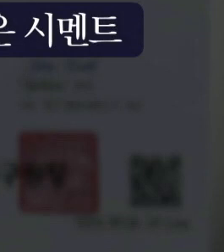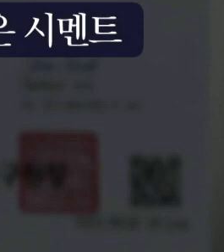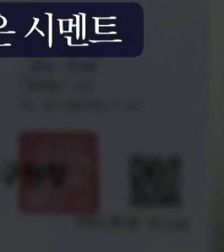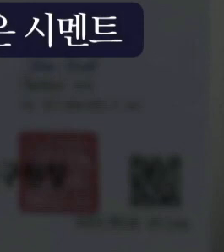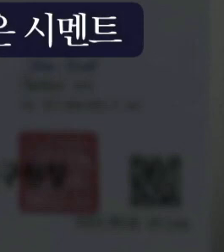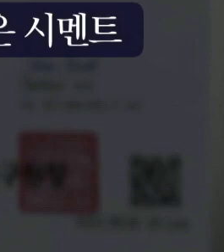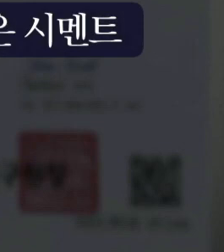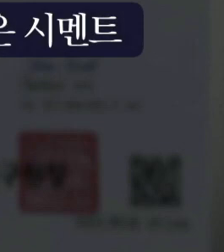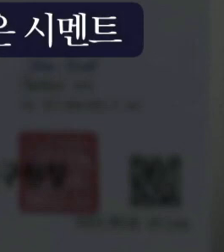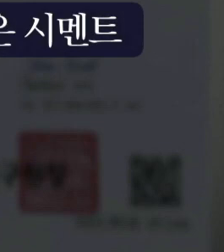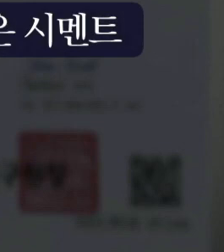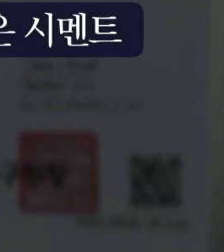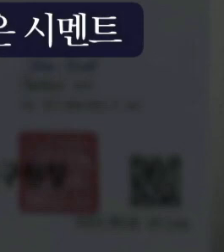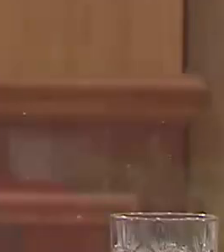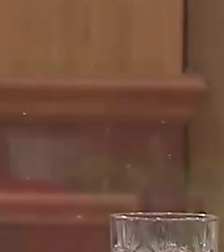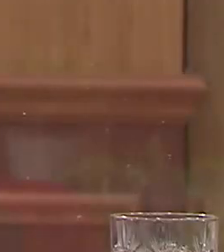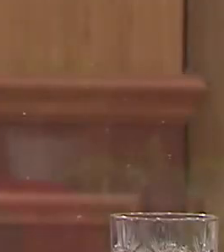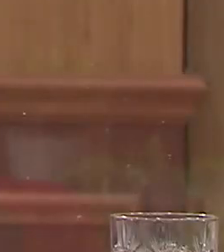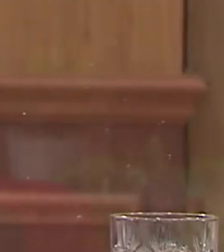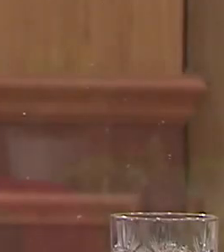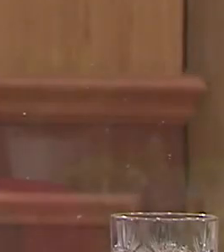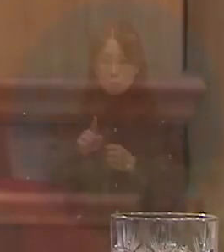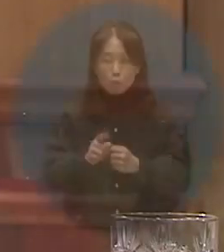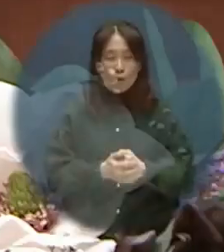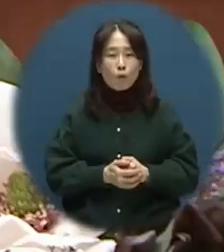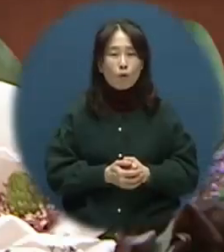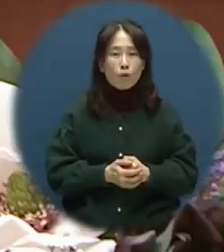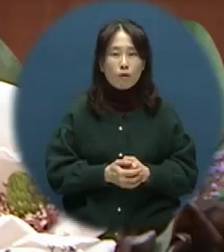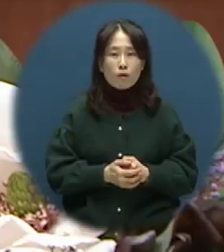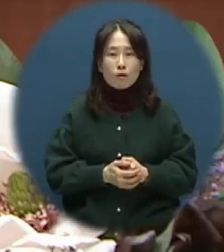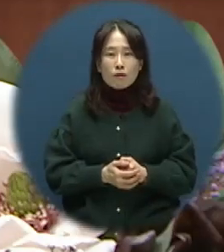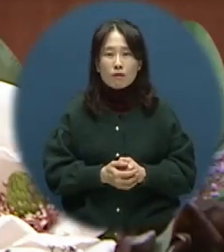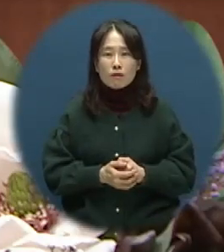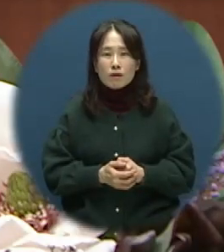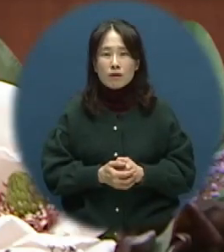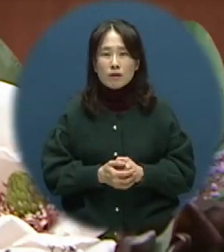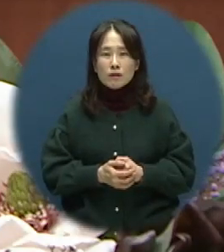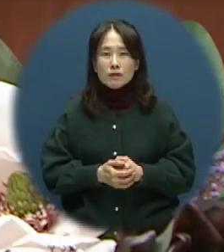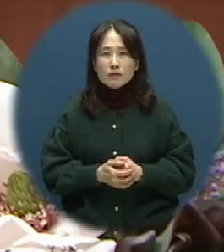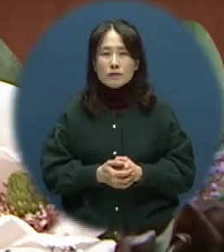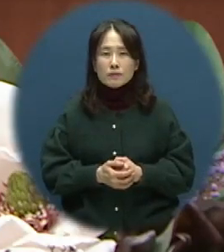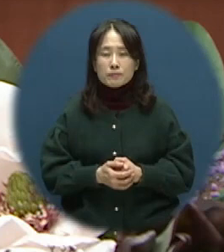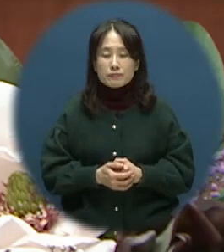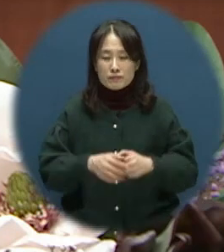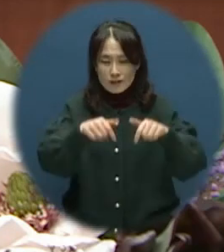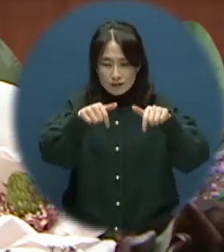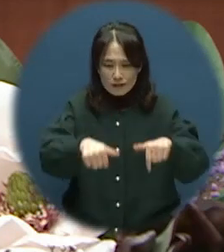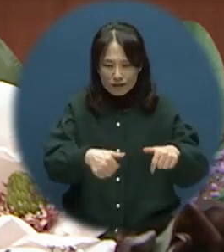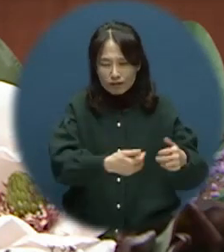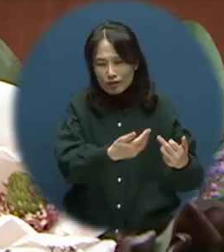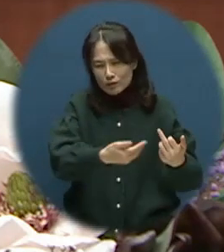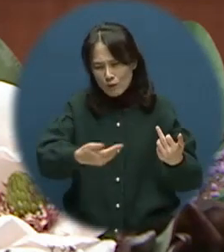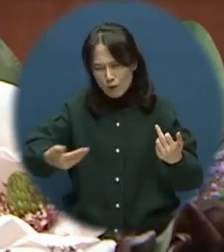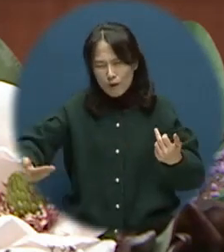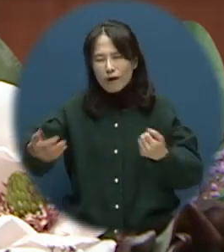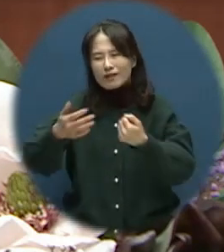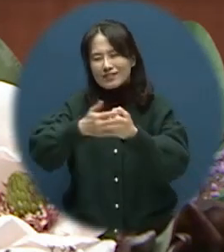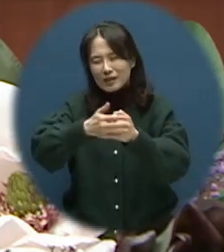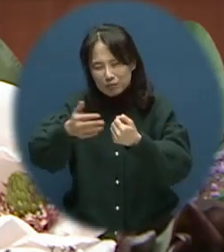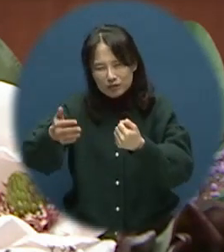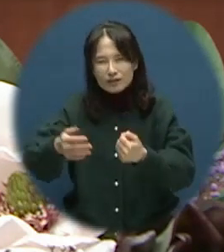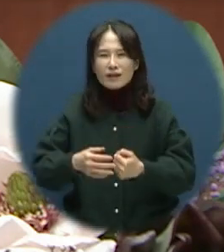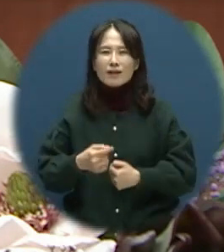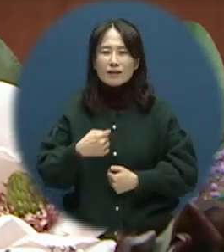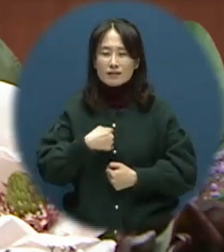그건 어떻게 알게 되셨어요? 그렇게 쓰레기가 들어간다는 사실을? 그것도 서강 때문에. 서강? 예. 영월